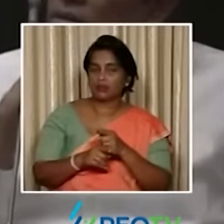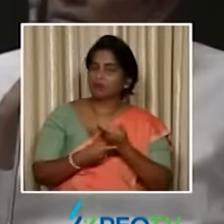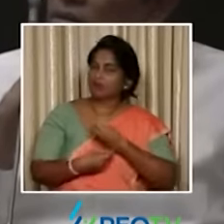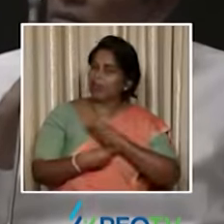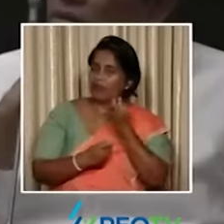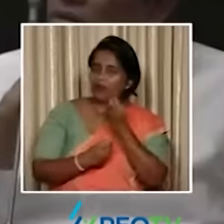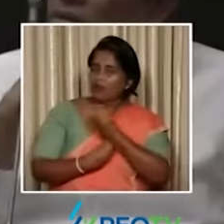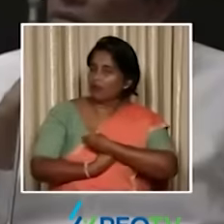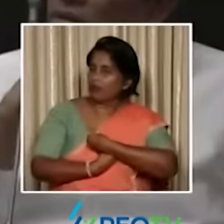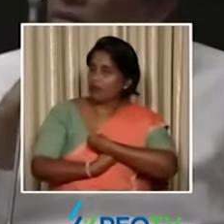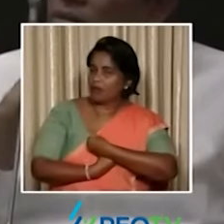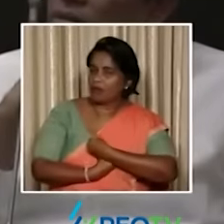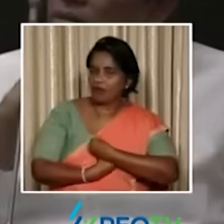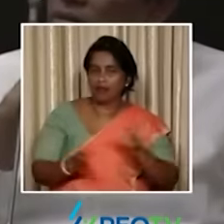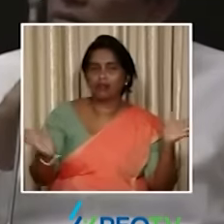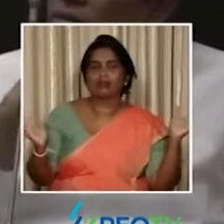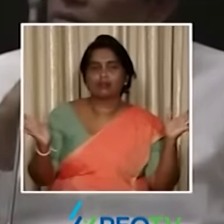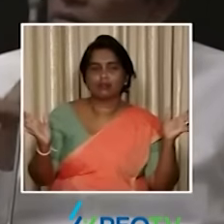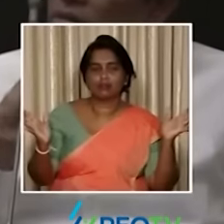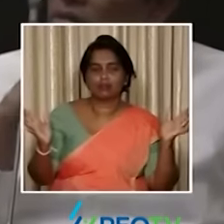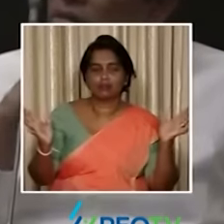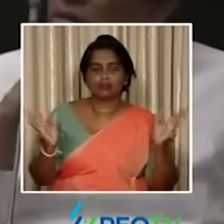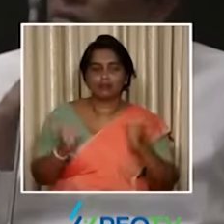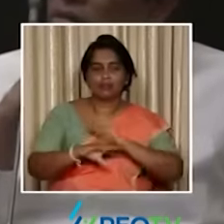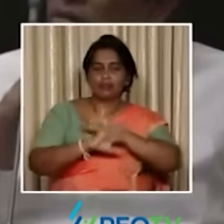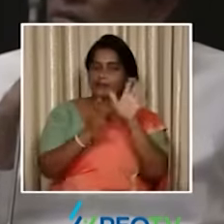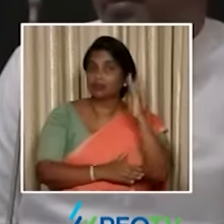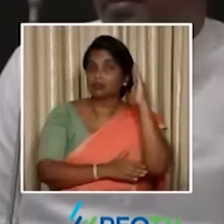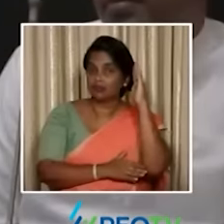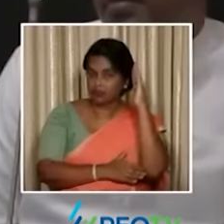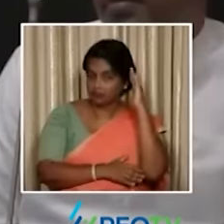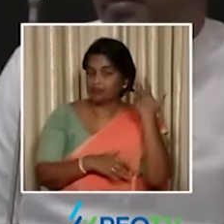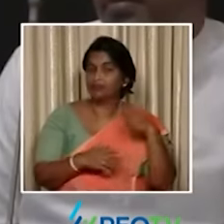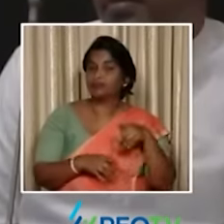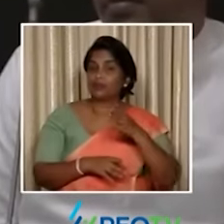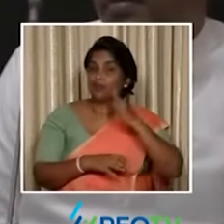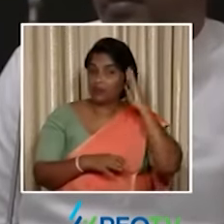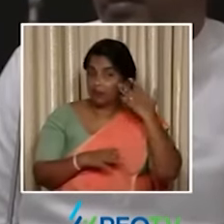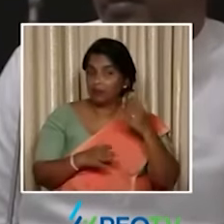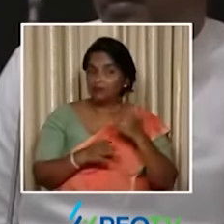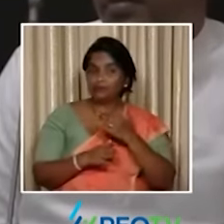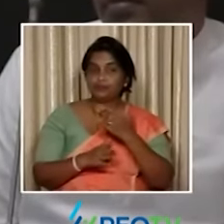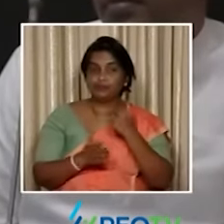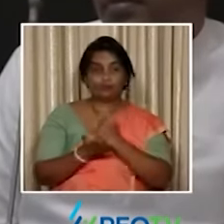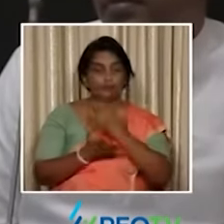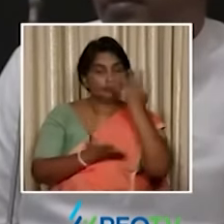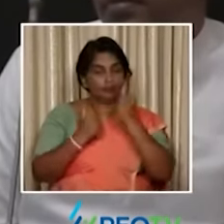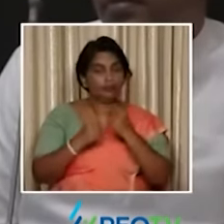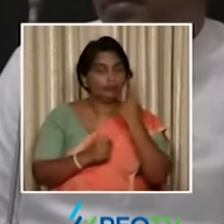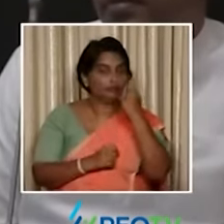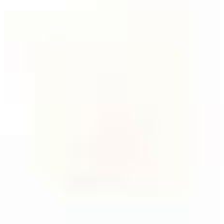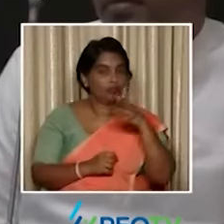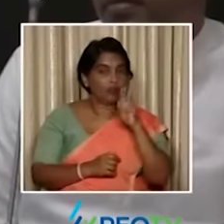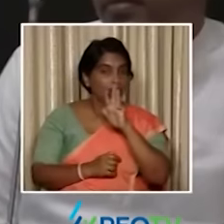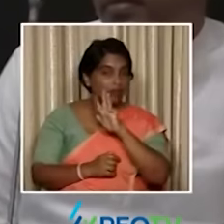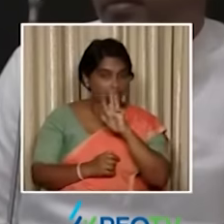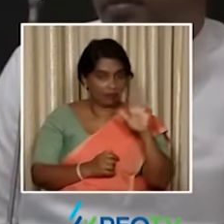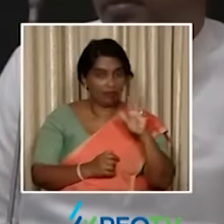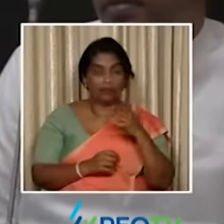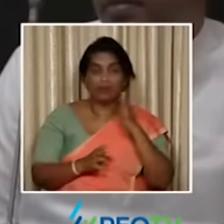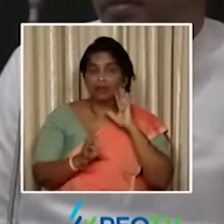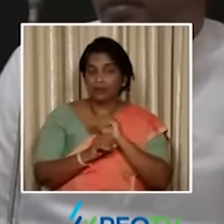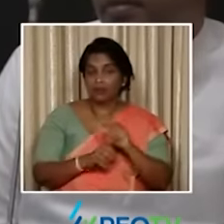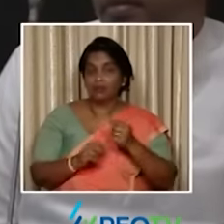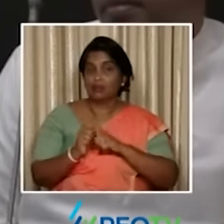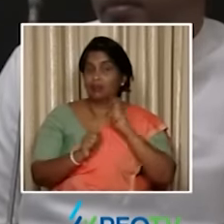දෙයක් නැතුව සම්පූර්ණයෙන් කුල්ල කුජීතු වෙලා ඉවර වෙච්ච එක ගැන. ඒ අත උස්සපු සුවැදී බැඳුම් කර 1919 නිකුත් කරපු